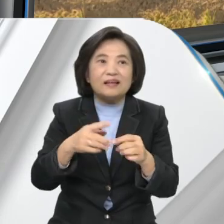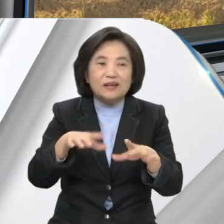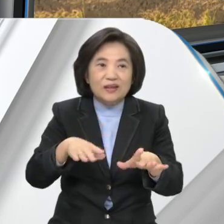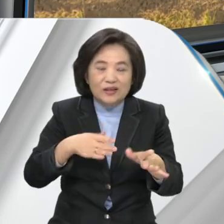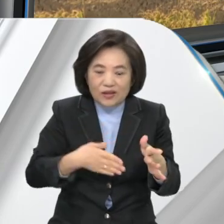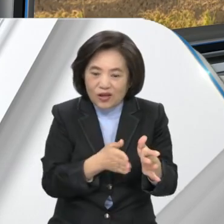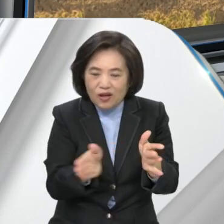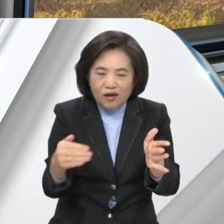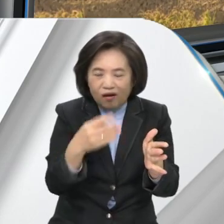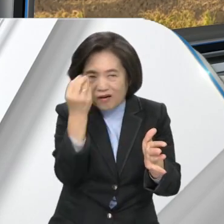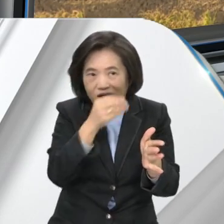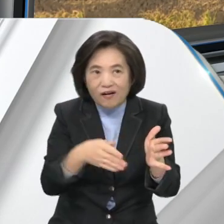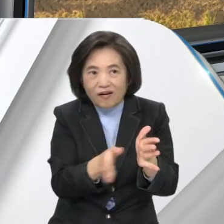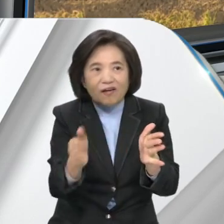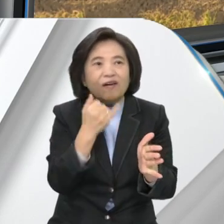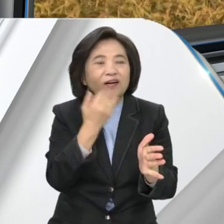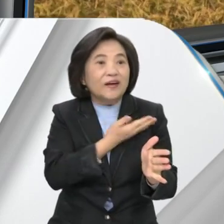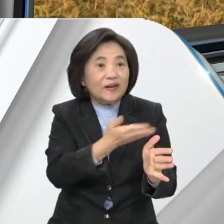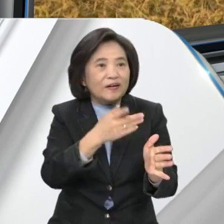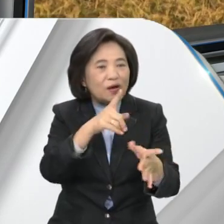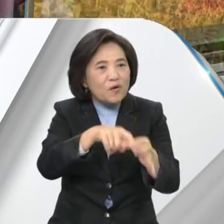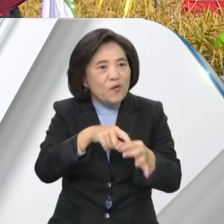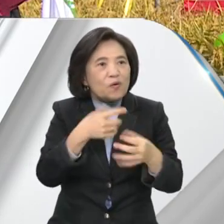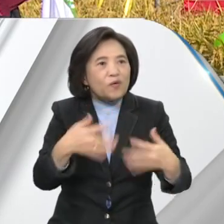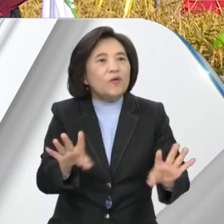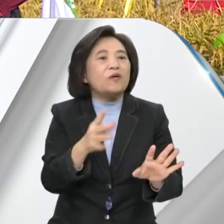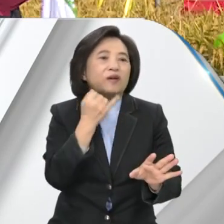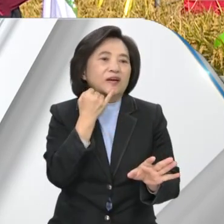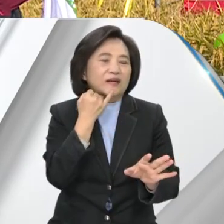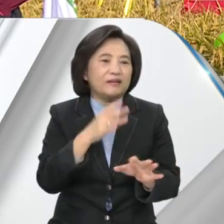田创造行卡到位附加价值。